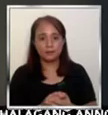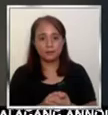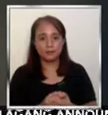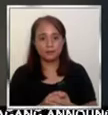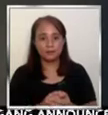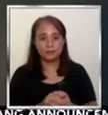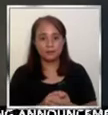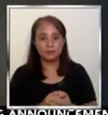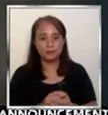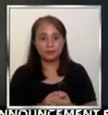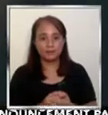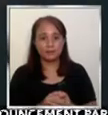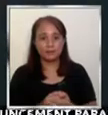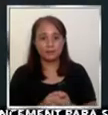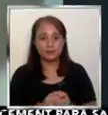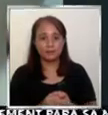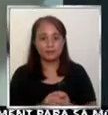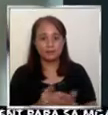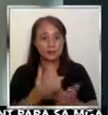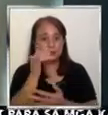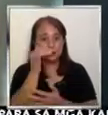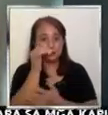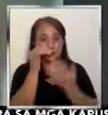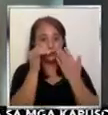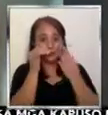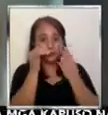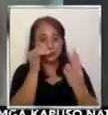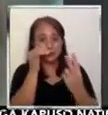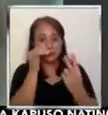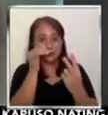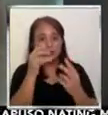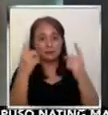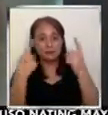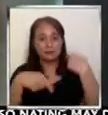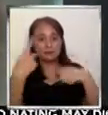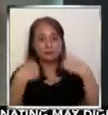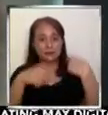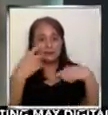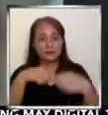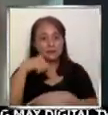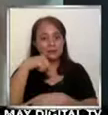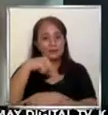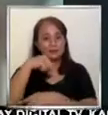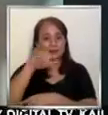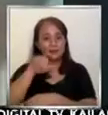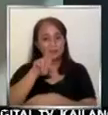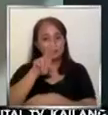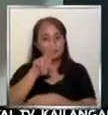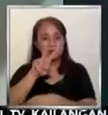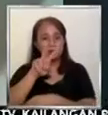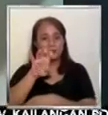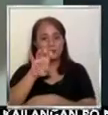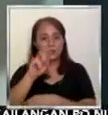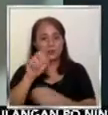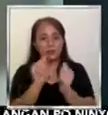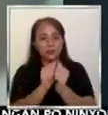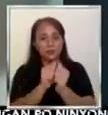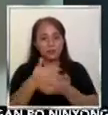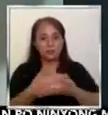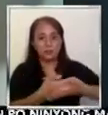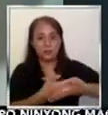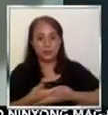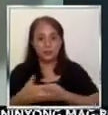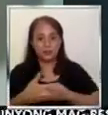Sa videong ito, makikitang humahagulgol si Jodeline Parco habang karga ang kanyang sanggol na babae na wala pang isang buwang